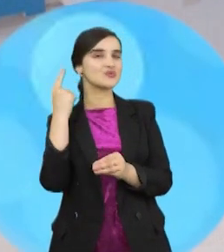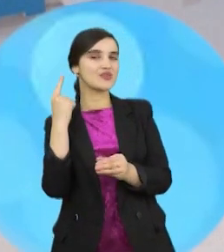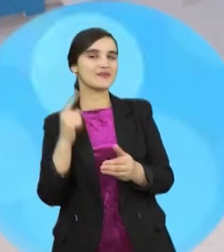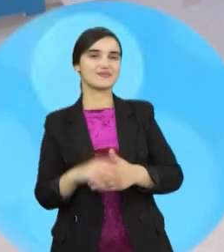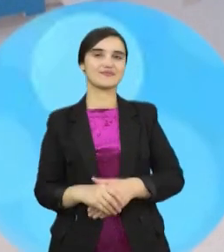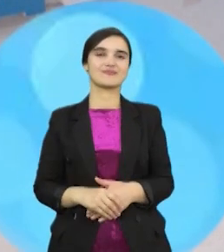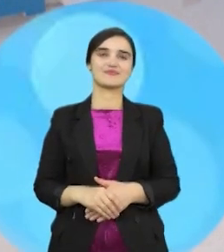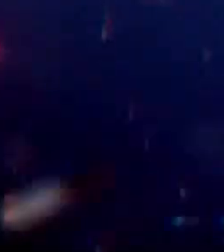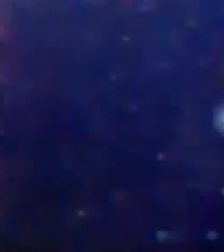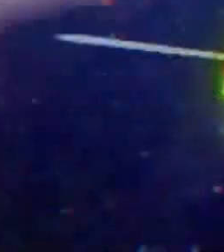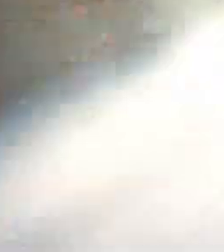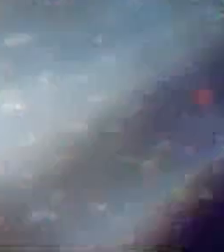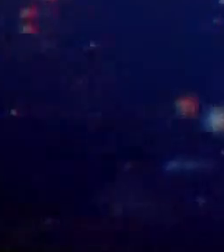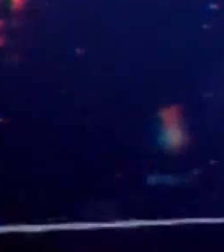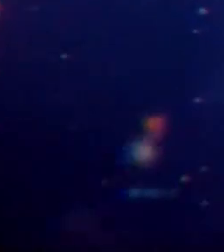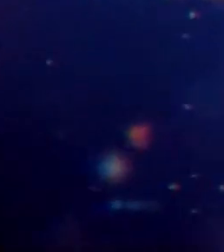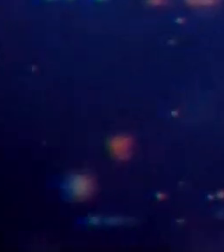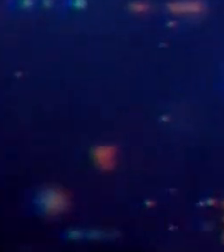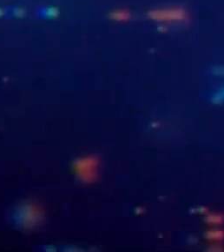همراه میشنویم.